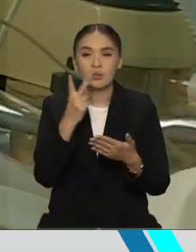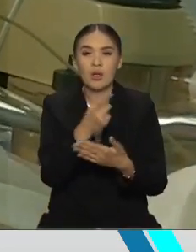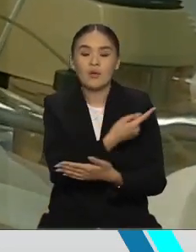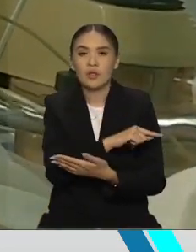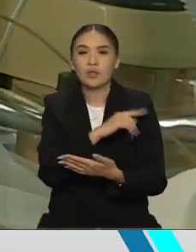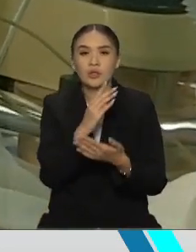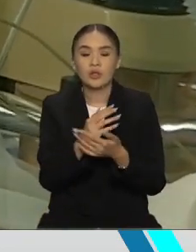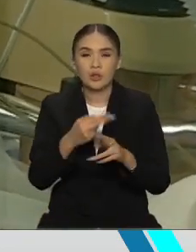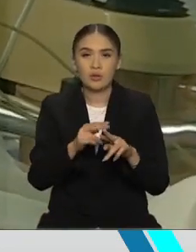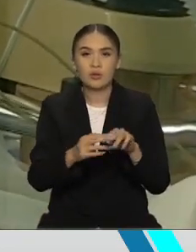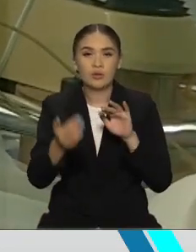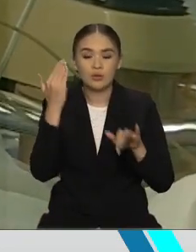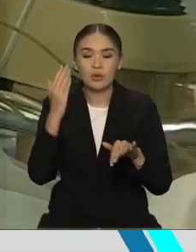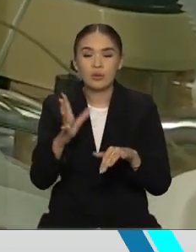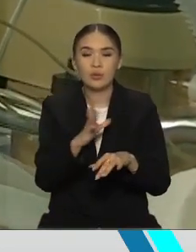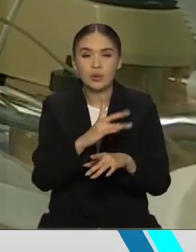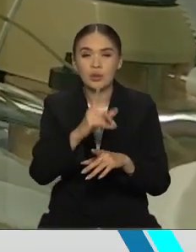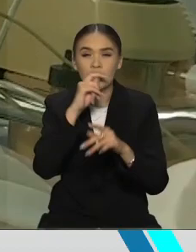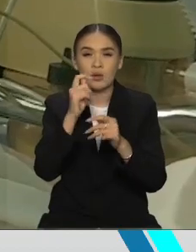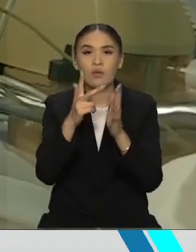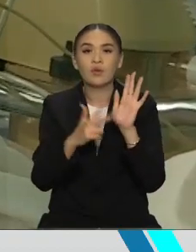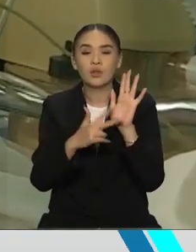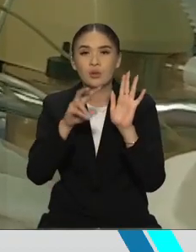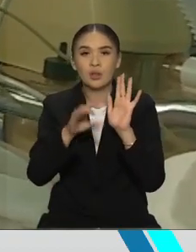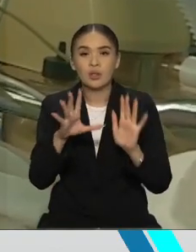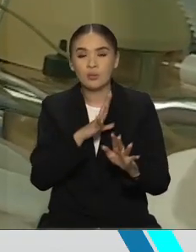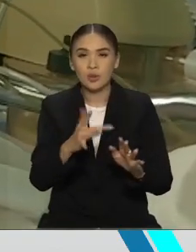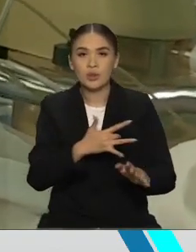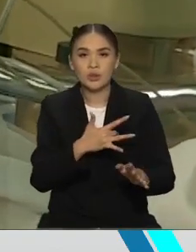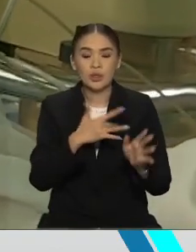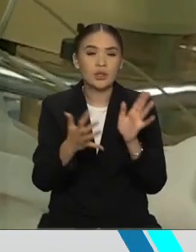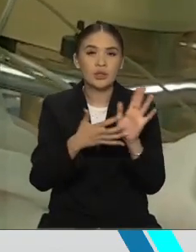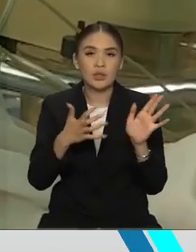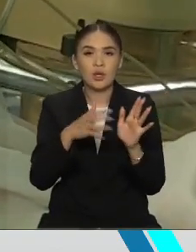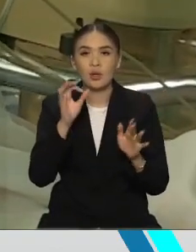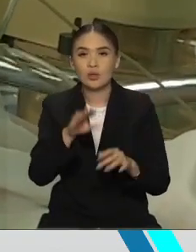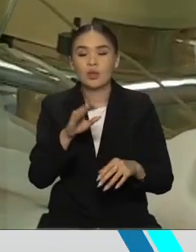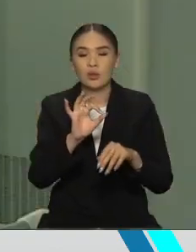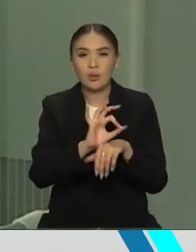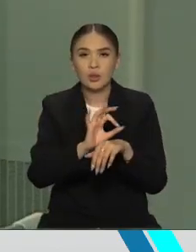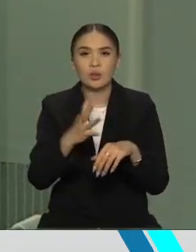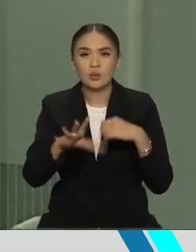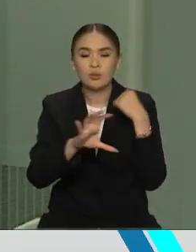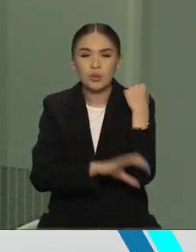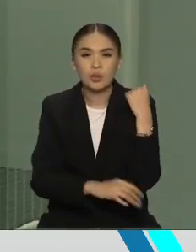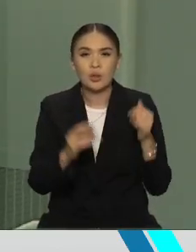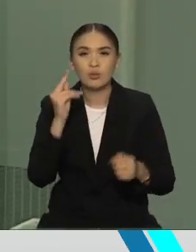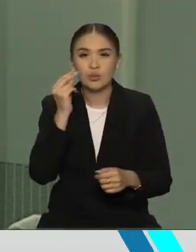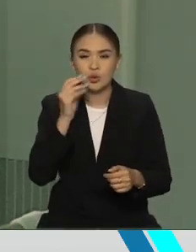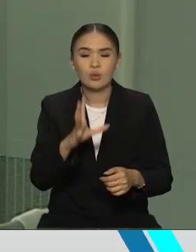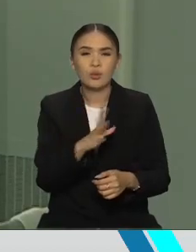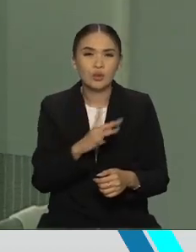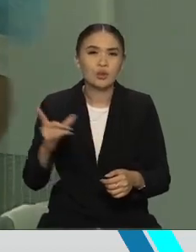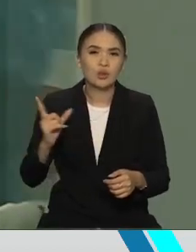жизнь. Почти 8 лет пациент страдал от хронической сердечной недостаточности. Болезнь была на последней стадии. Мужчина ждал